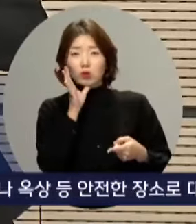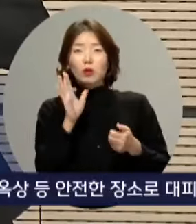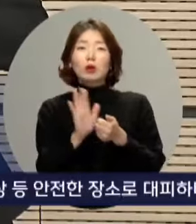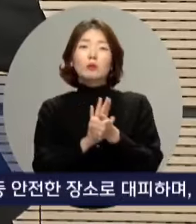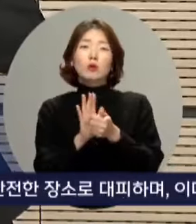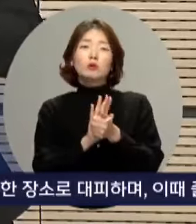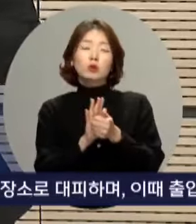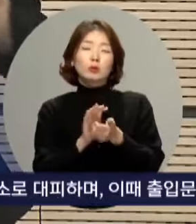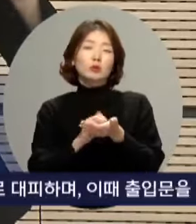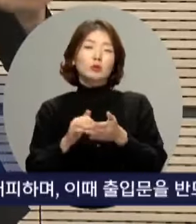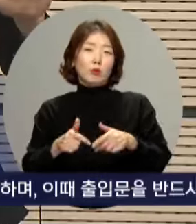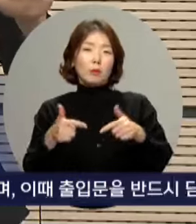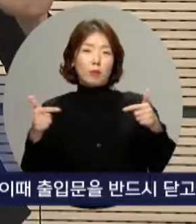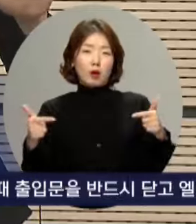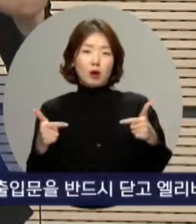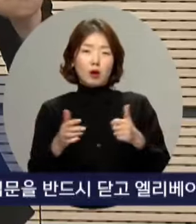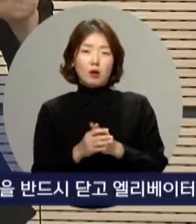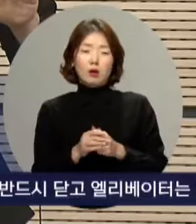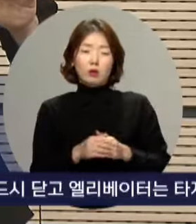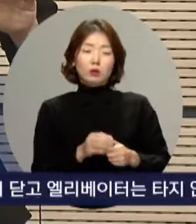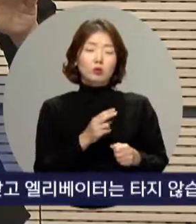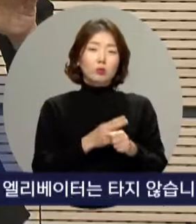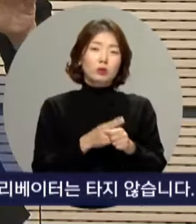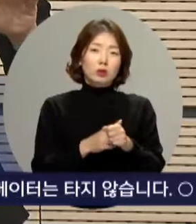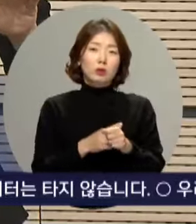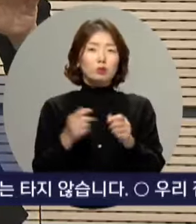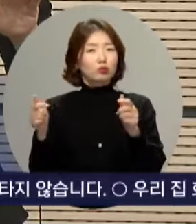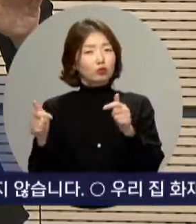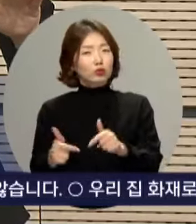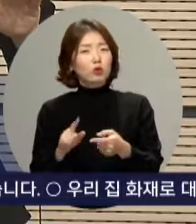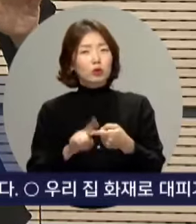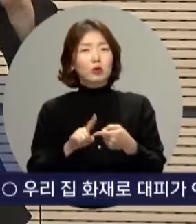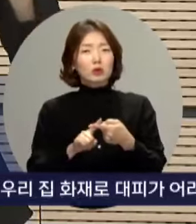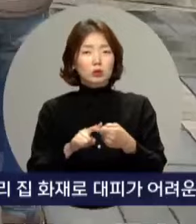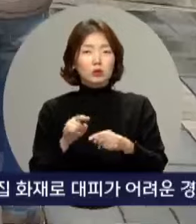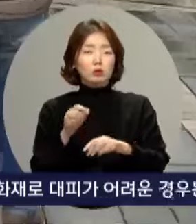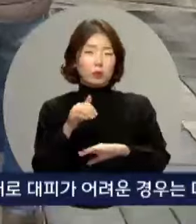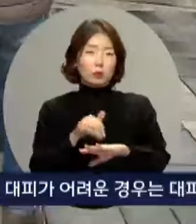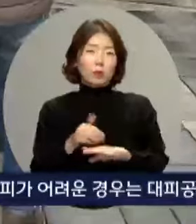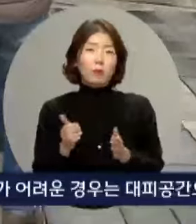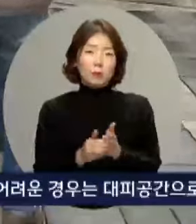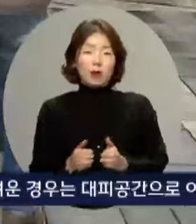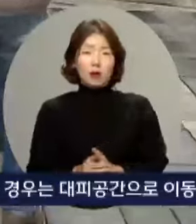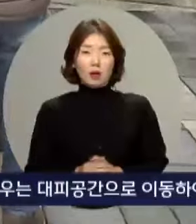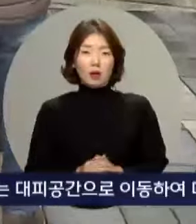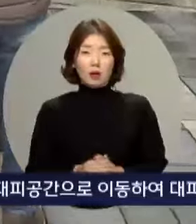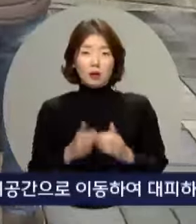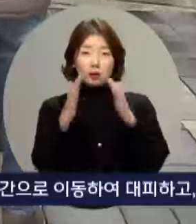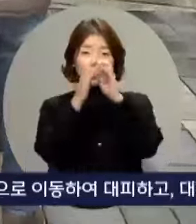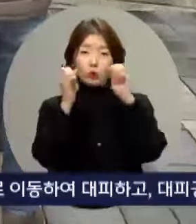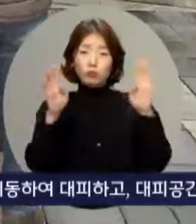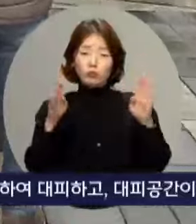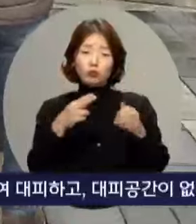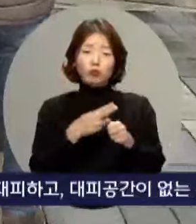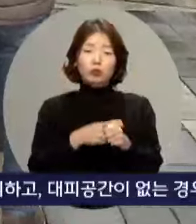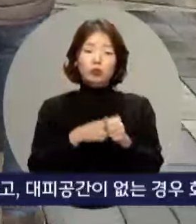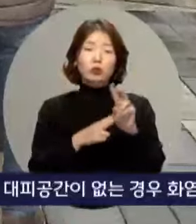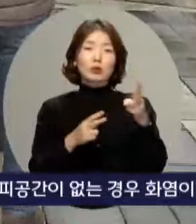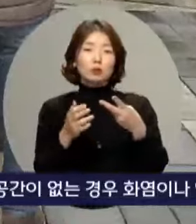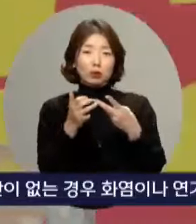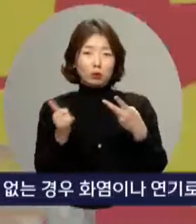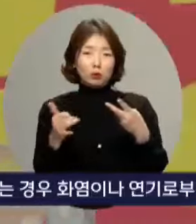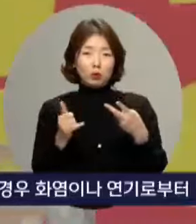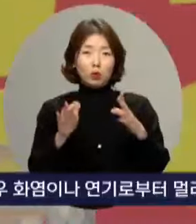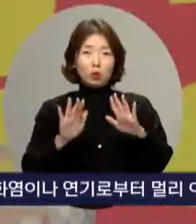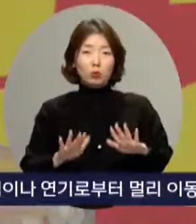수요 증가와 공급 감소를 고려한 결과입니다. 한편 전북의사회 소속 의사 200여